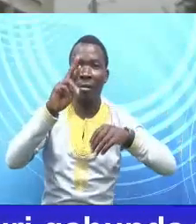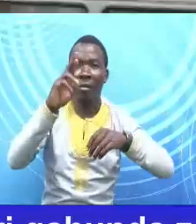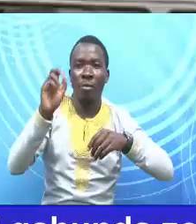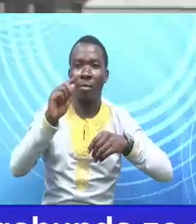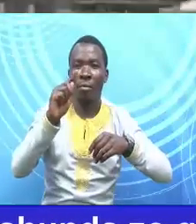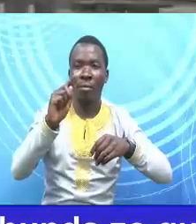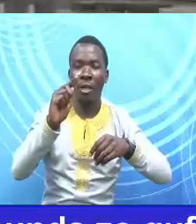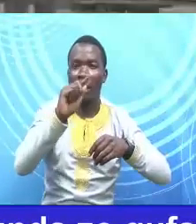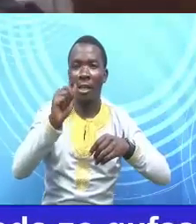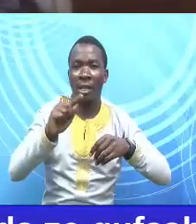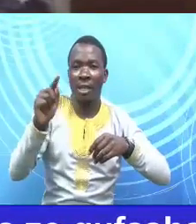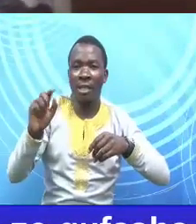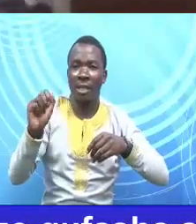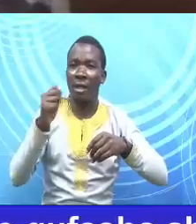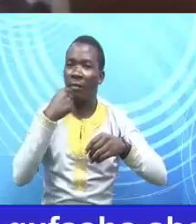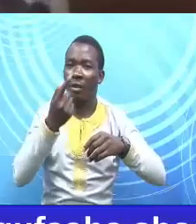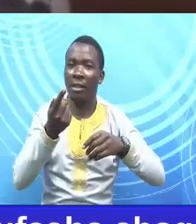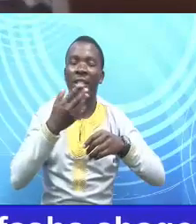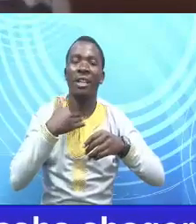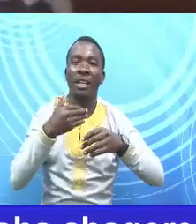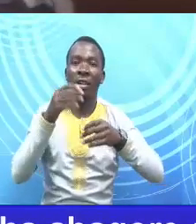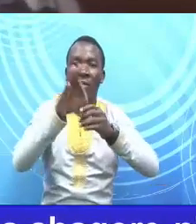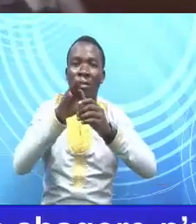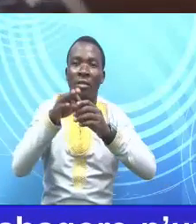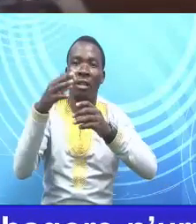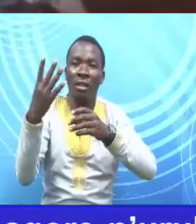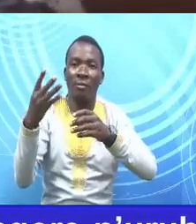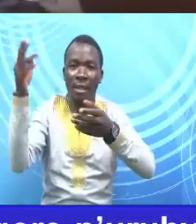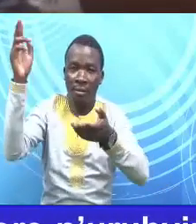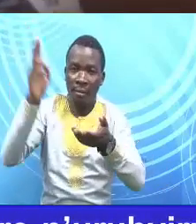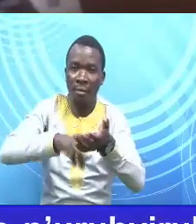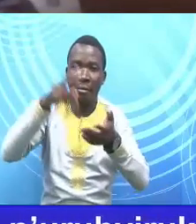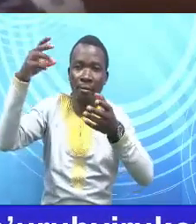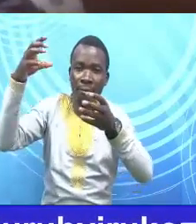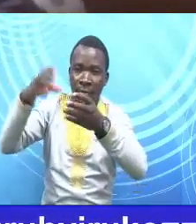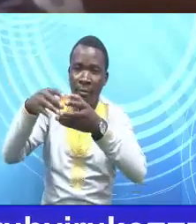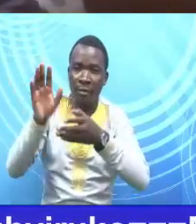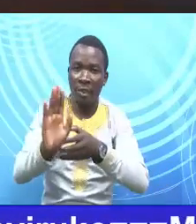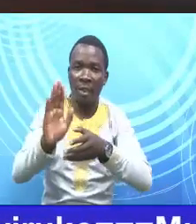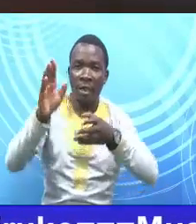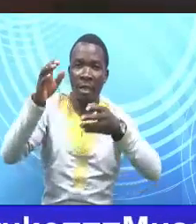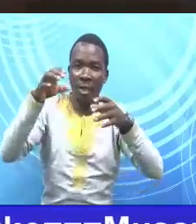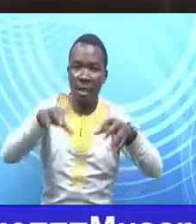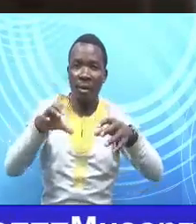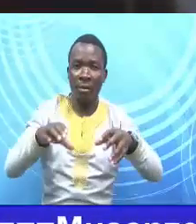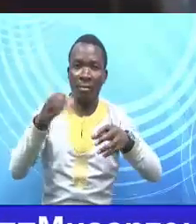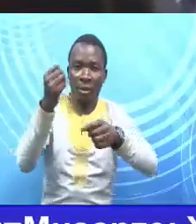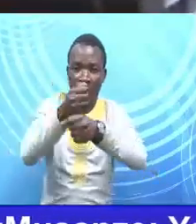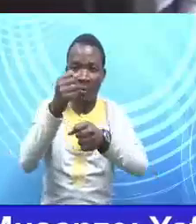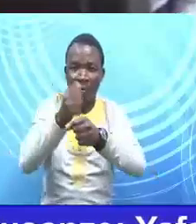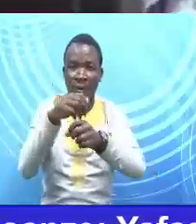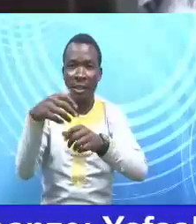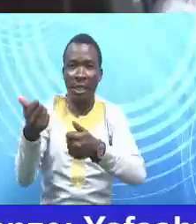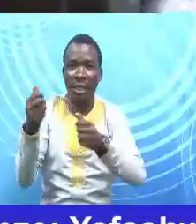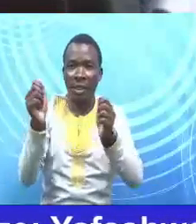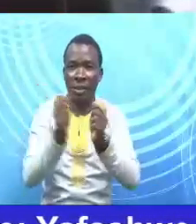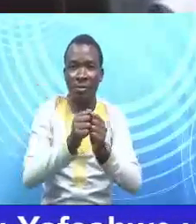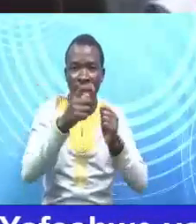mu matora ahabwamo amahirwe n'ubundi yarahirutse kwemezwa rero n'ishyaka rye Parti Congolais du Travail n'andi